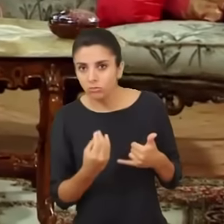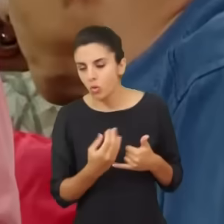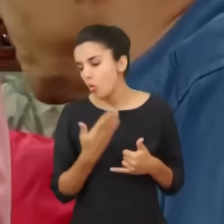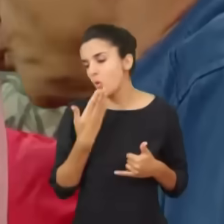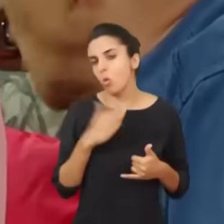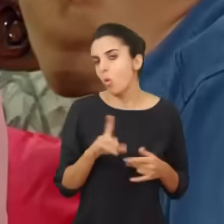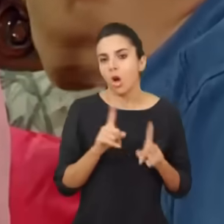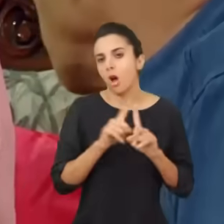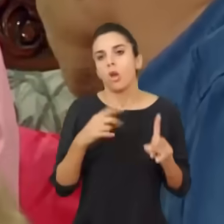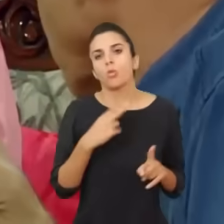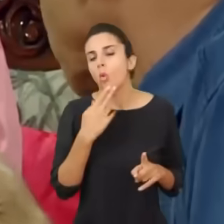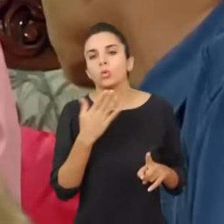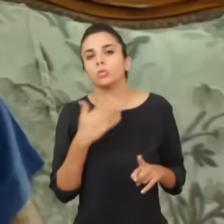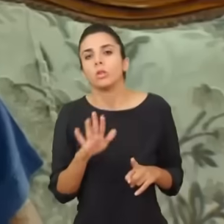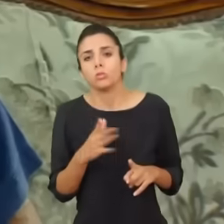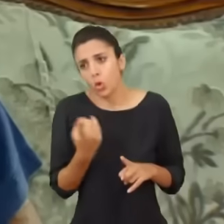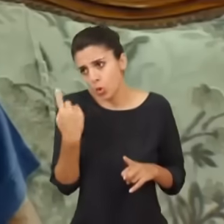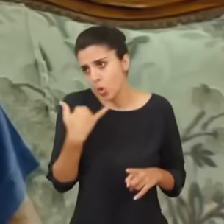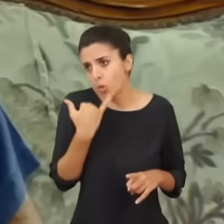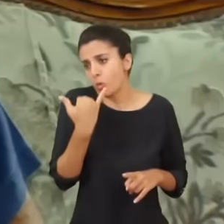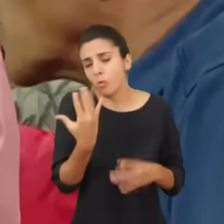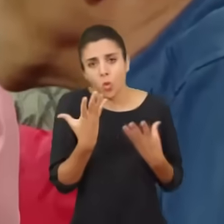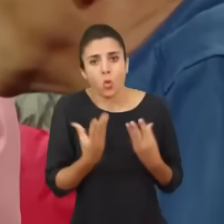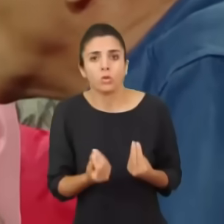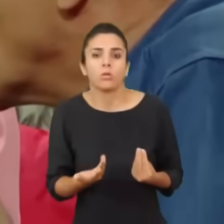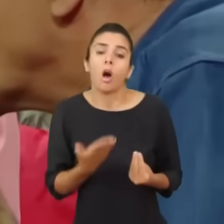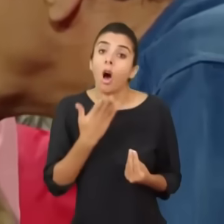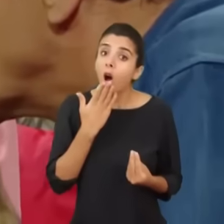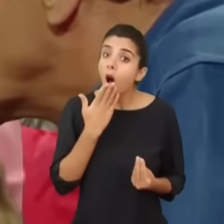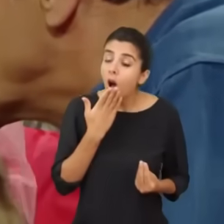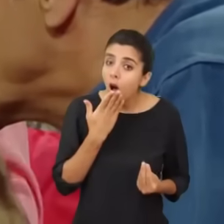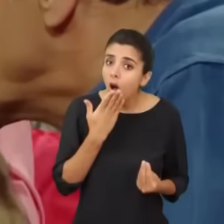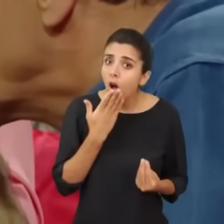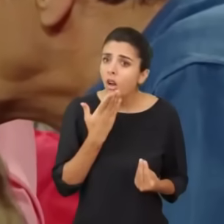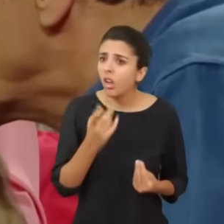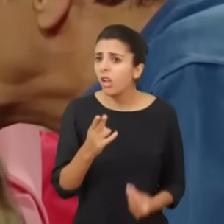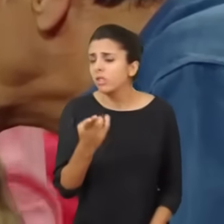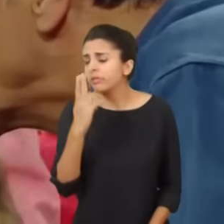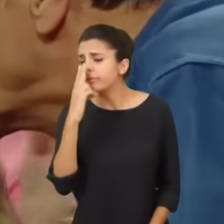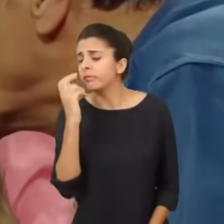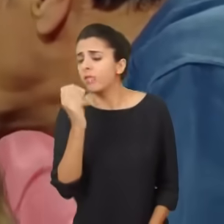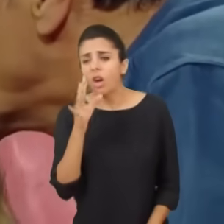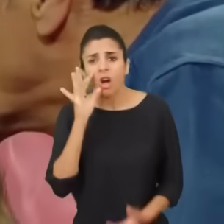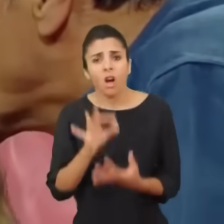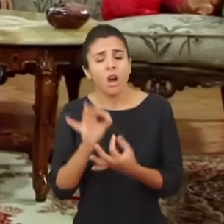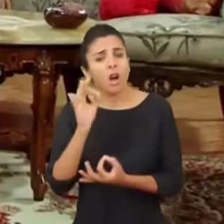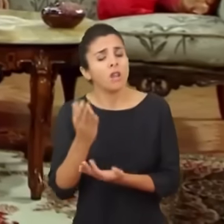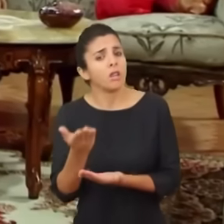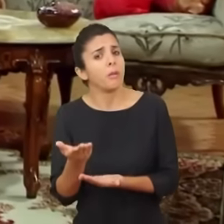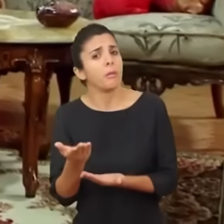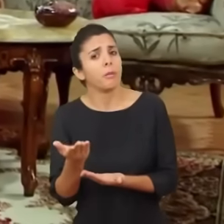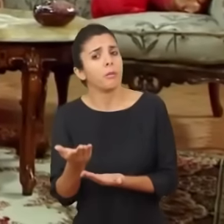hayır konuşmadım. Ama zaten dün konuşmuştum canım. Ay ne umursamaz bir adamsın